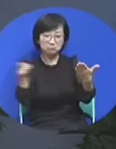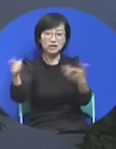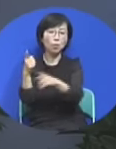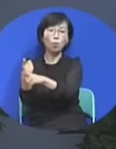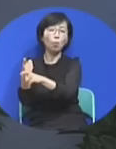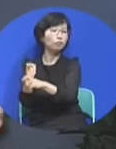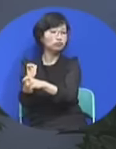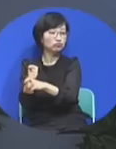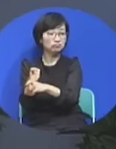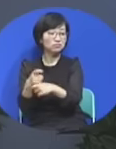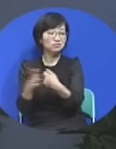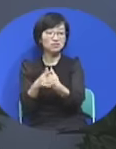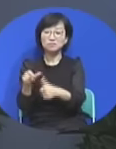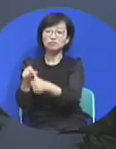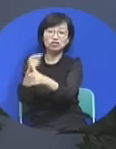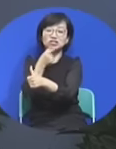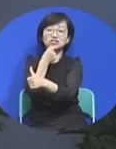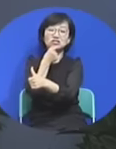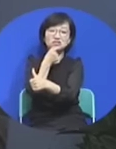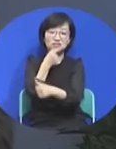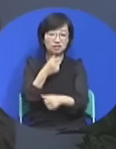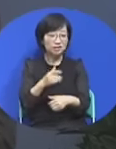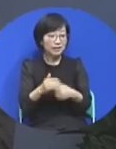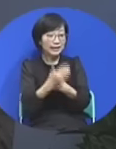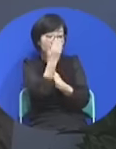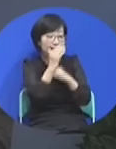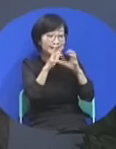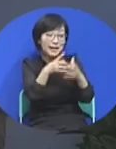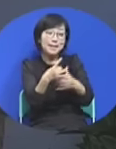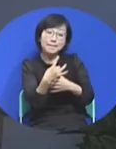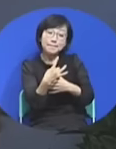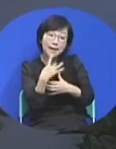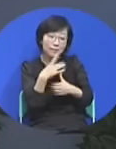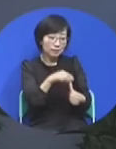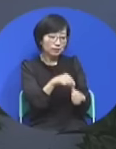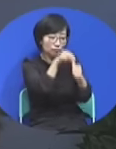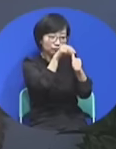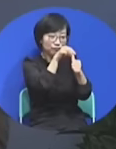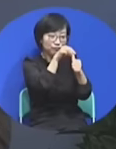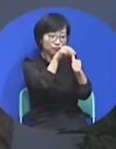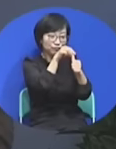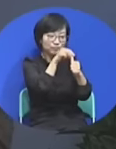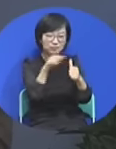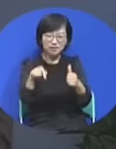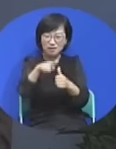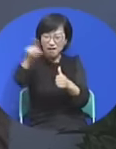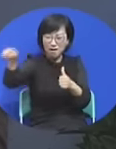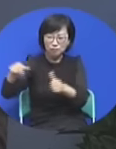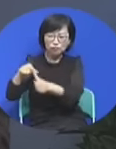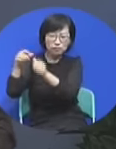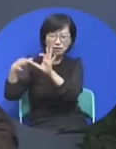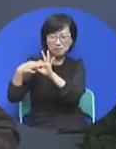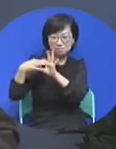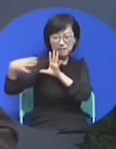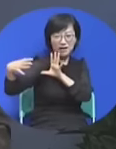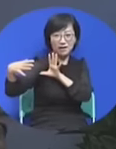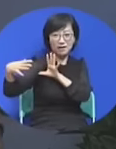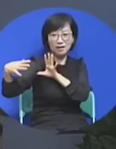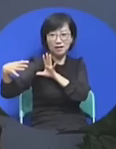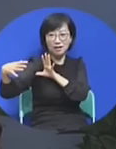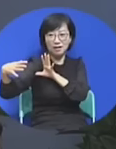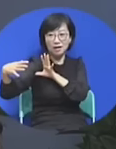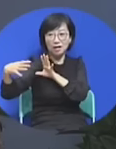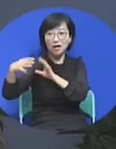후손들이 맞아 죽는 거요. 우리 민족은 선민이고 전 세계인 저것들은 이방인이라 이렇게 말하니까 그 동지 후대들이 맞아 죽는